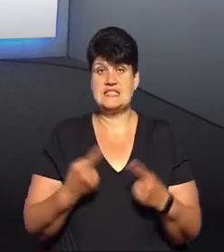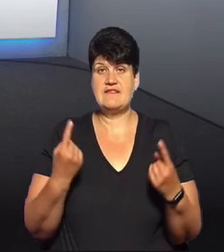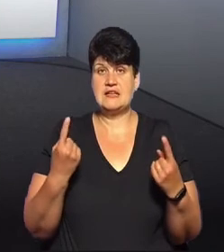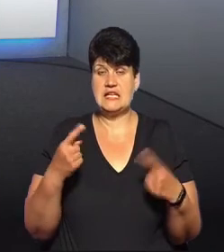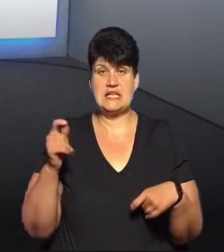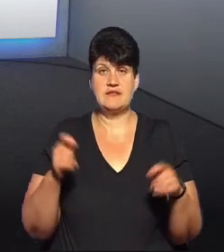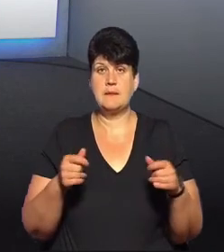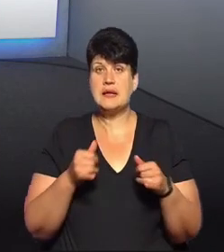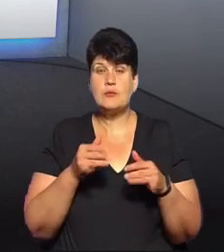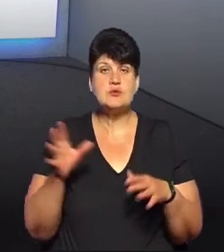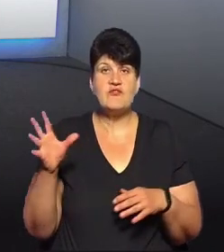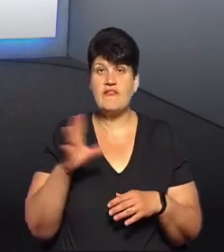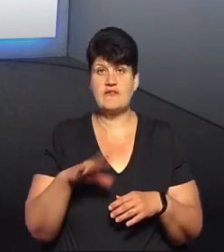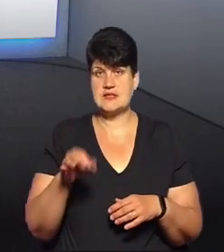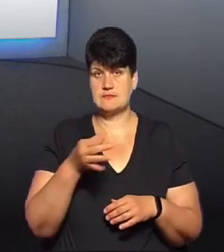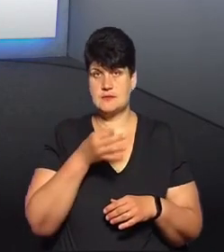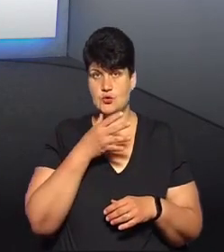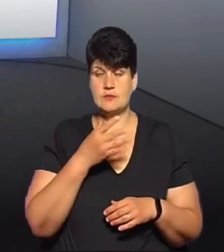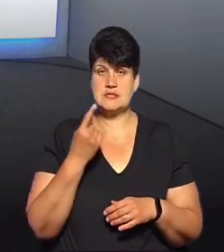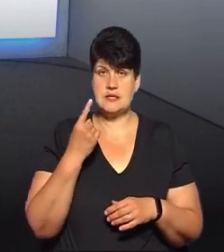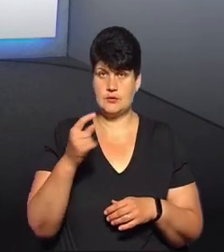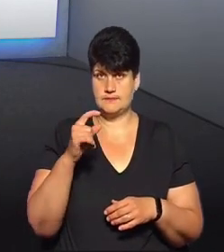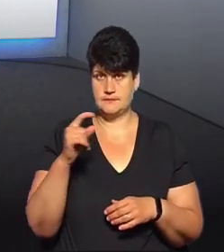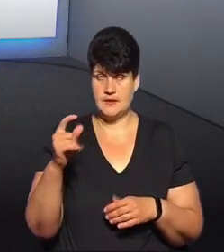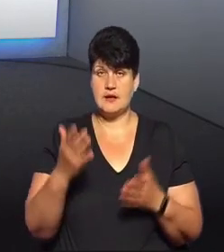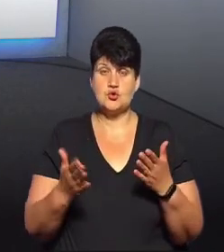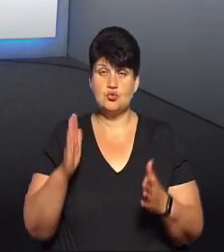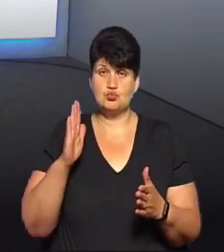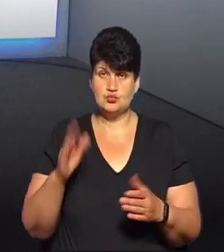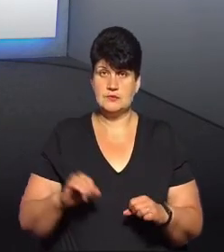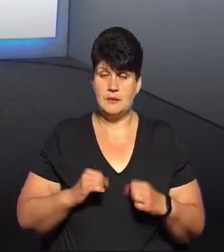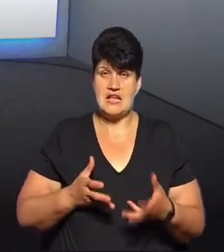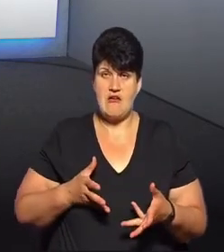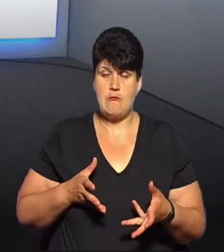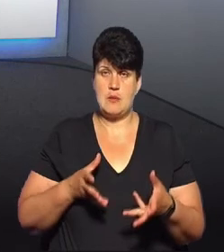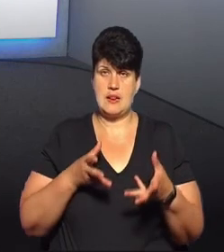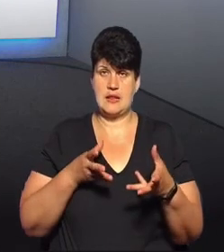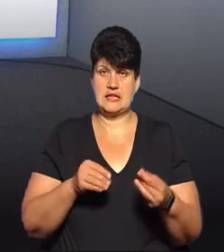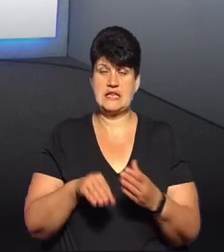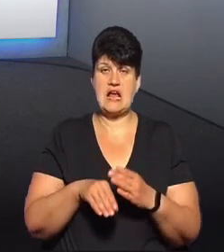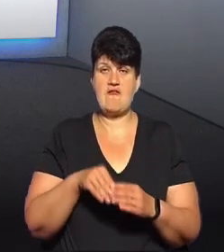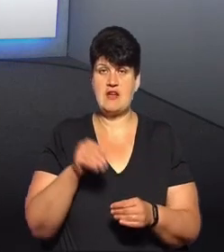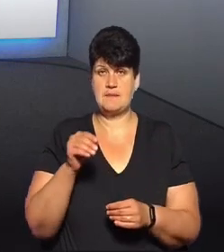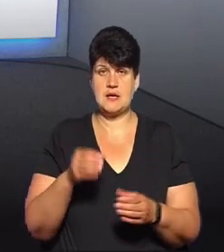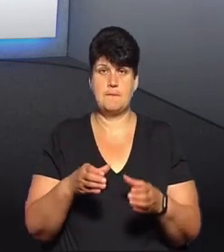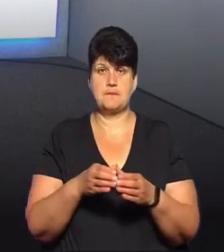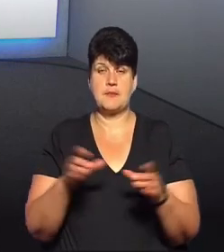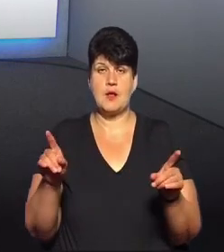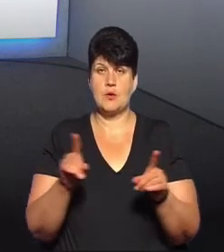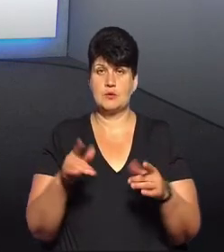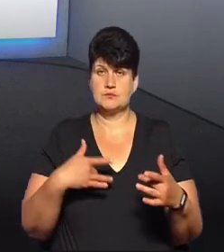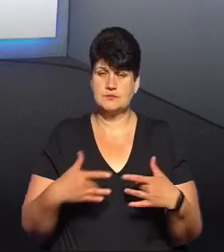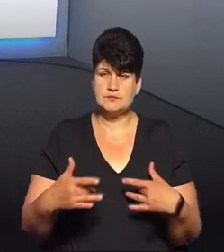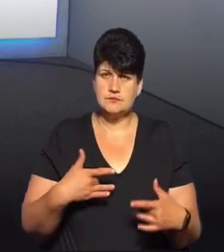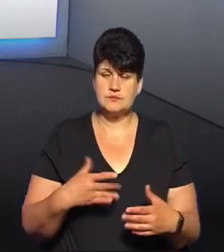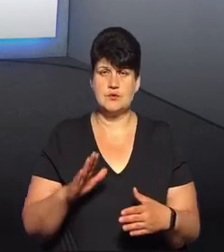сподобатися. Це один пунктик. Якщо будуть якісь там намагання вплинути на вибір там гуртів, на те, що відбуватиметься на фестивалі з боку міської влади,